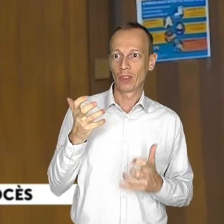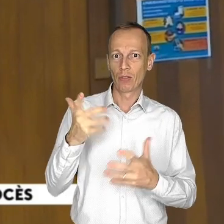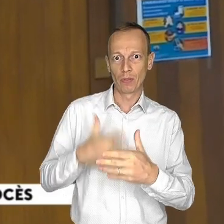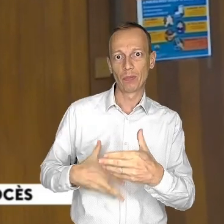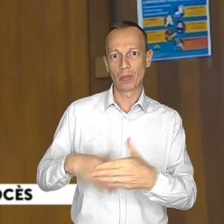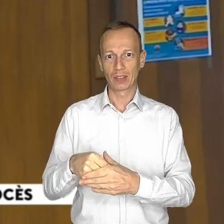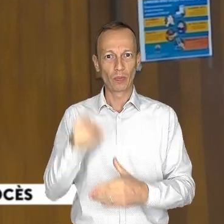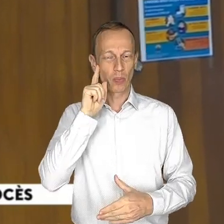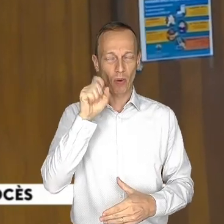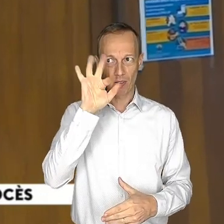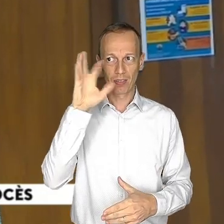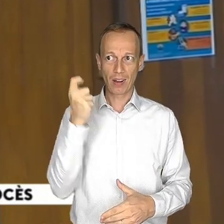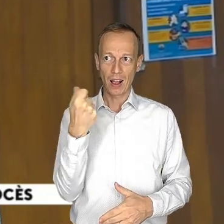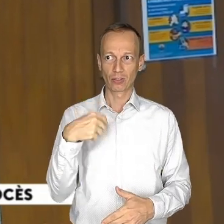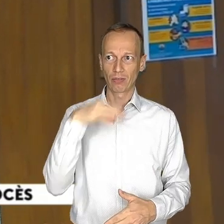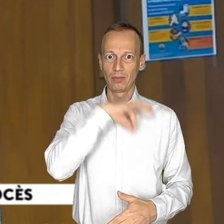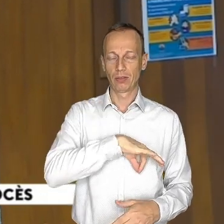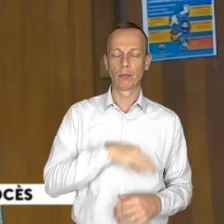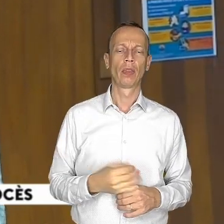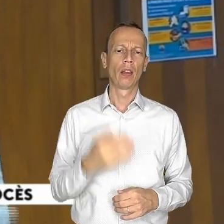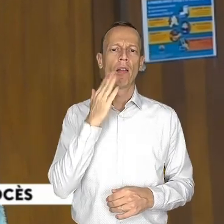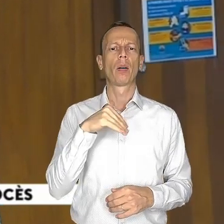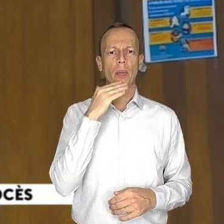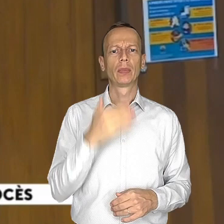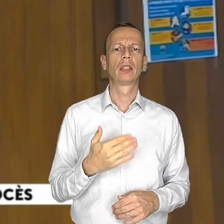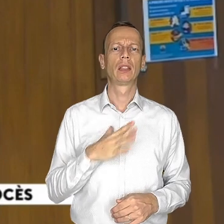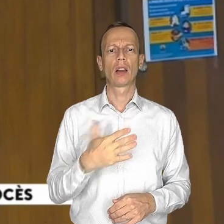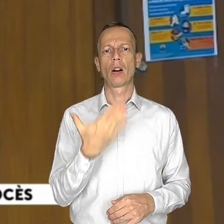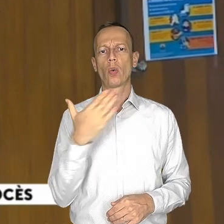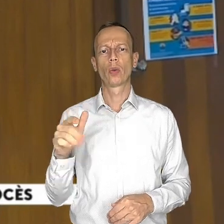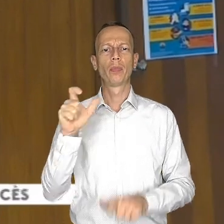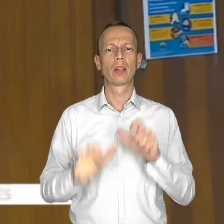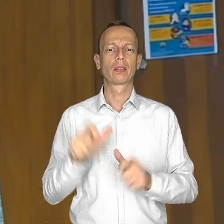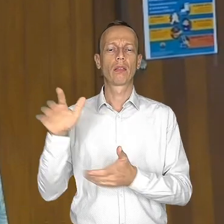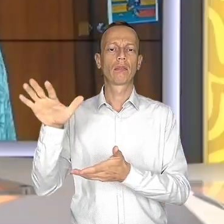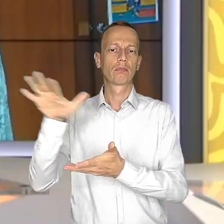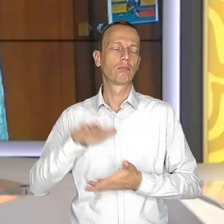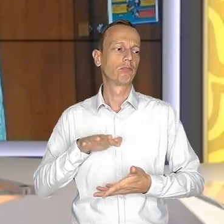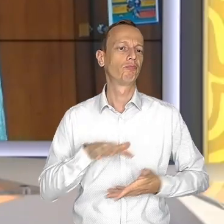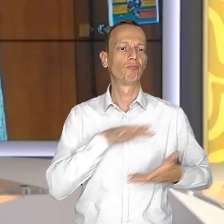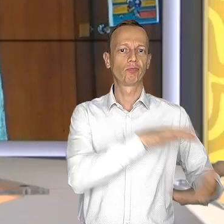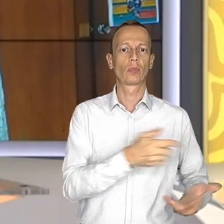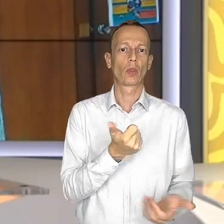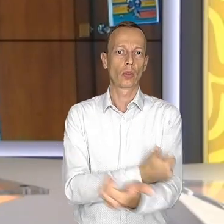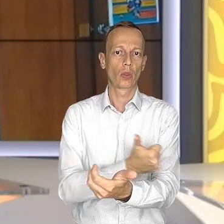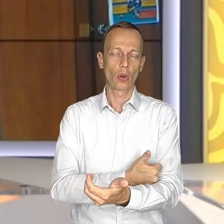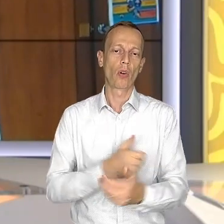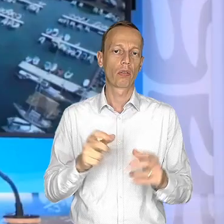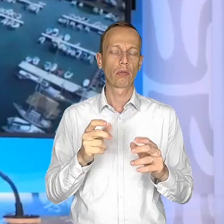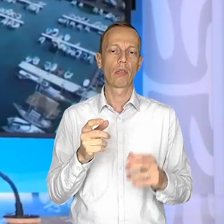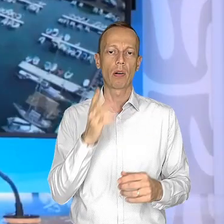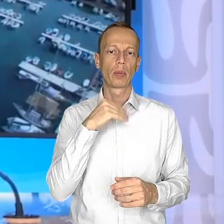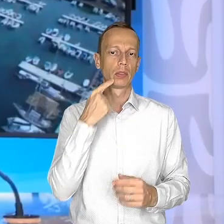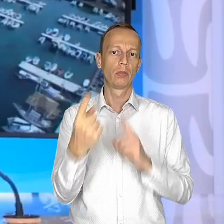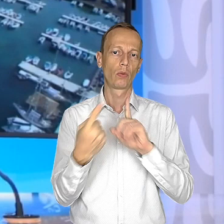après-midi, ce sont d'autres mules qui seront appelées à la barre. 3 hommes devront répondre des accusations qui leur sont reprochées.